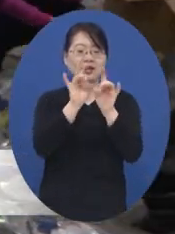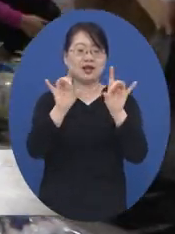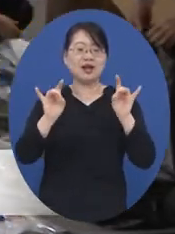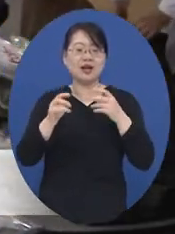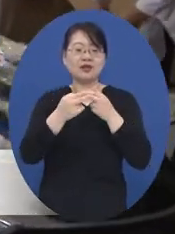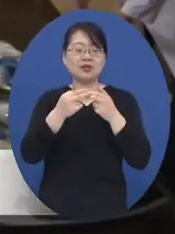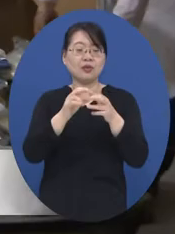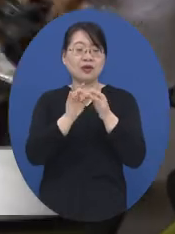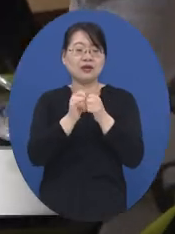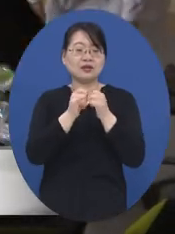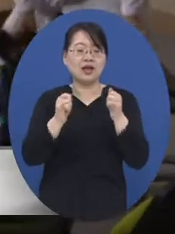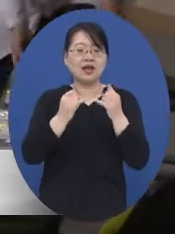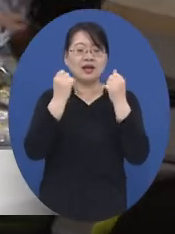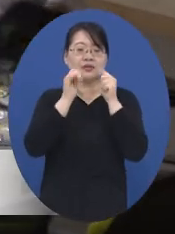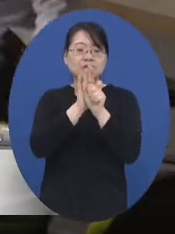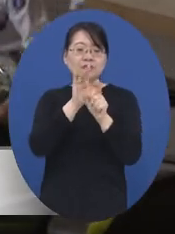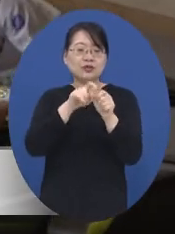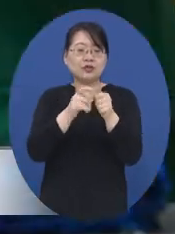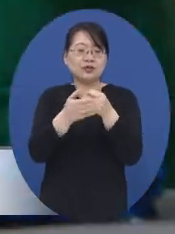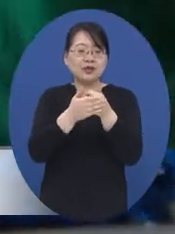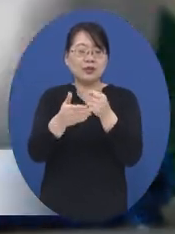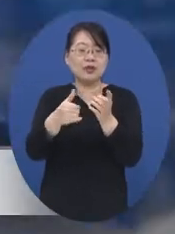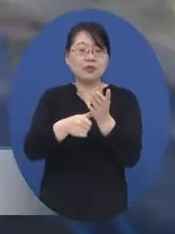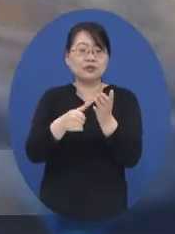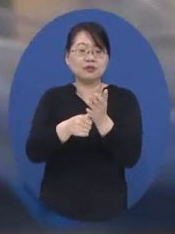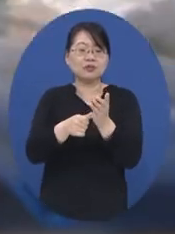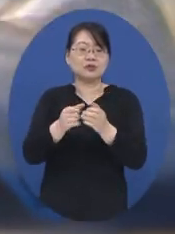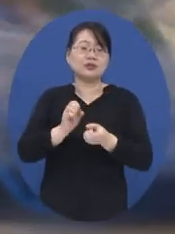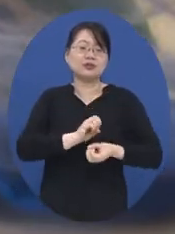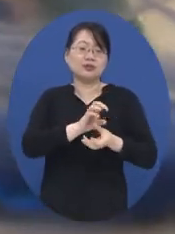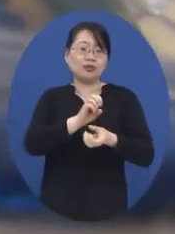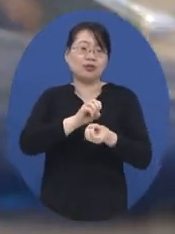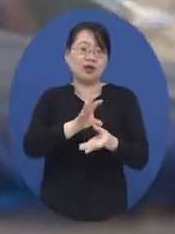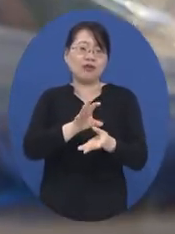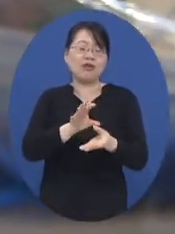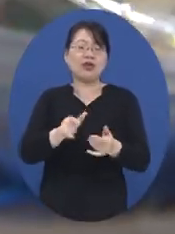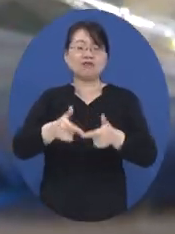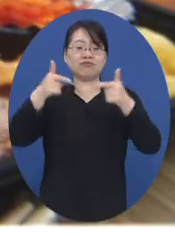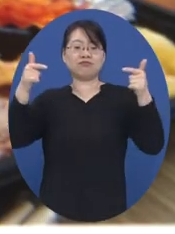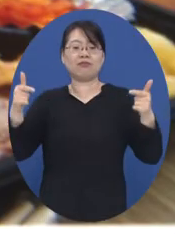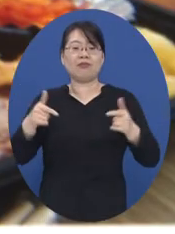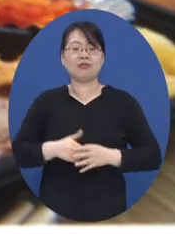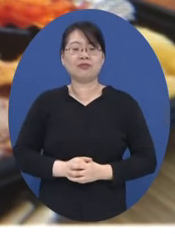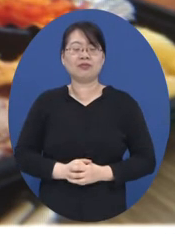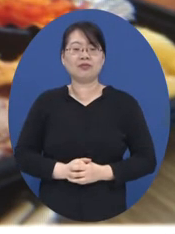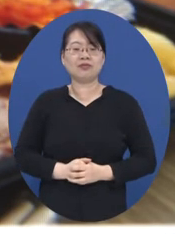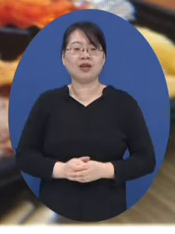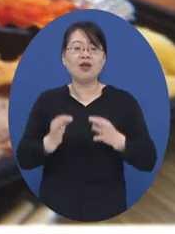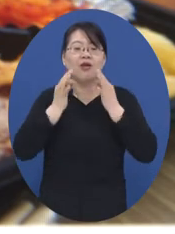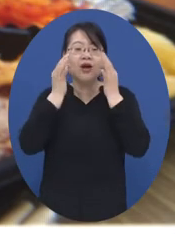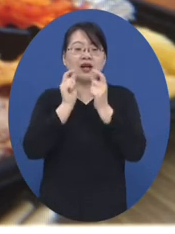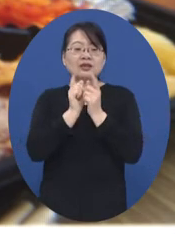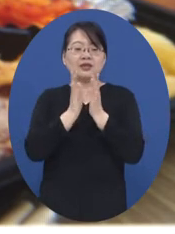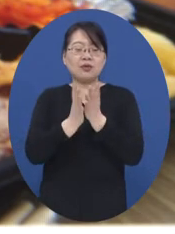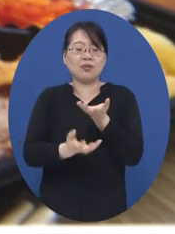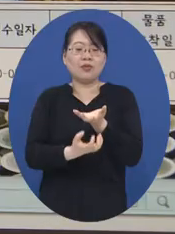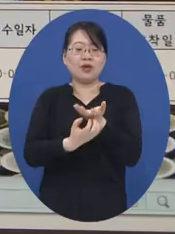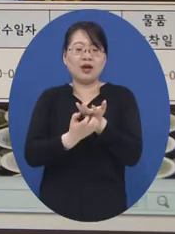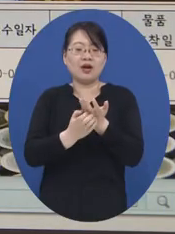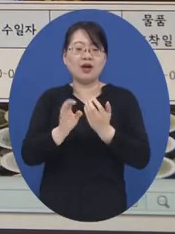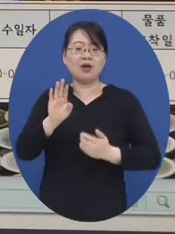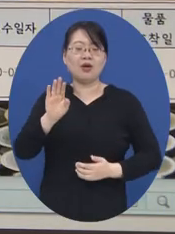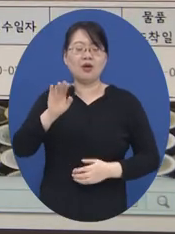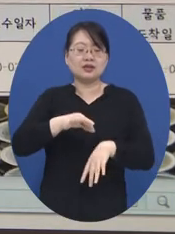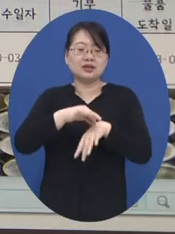각계각층에서는 이런 의료진들에게 힘을 주고자 응원 물품을 기부하는 운정이 쏟아지고 있습니다. 정성스레 손수 삶은